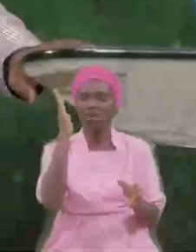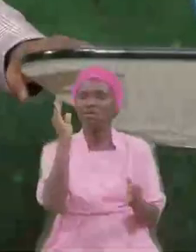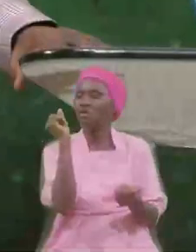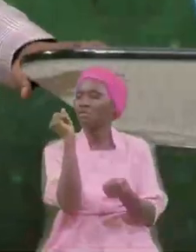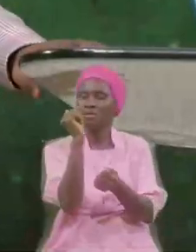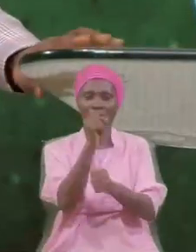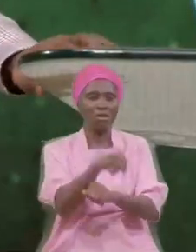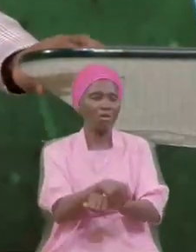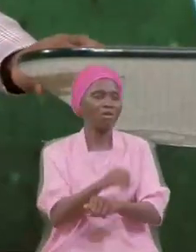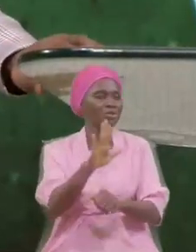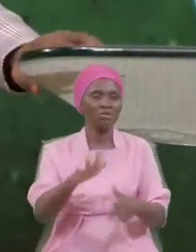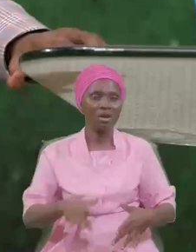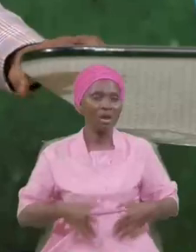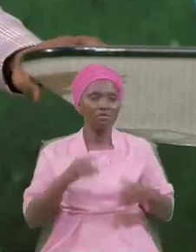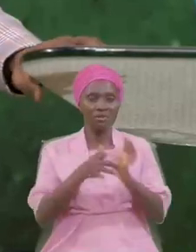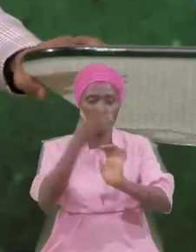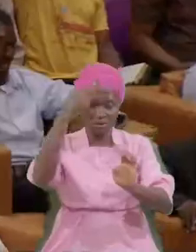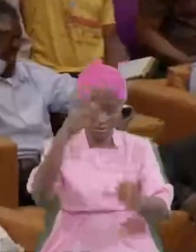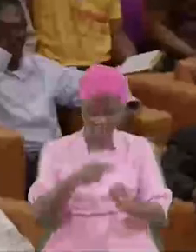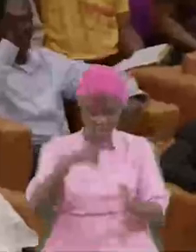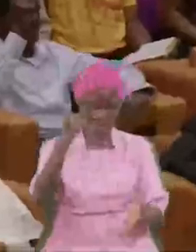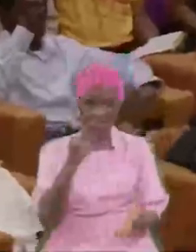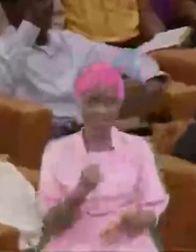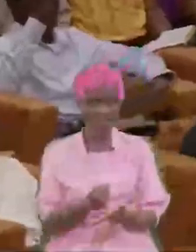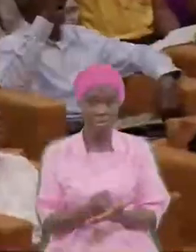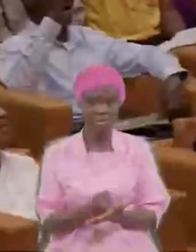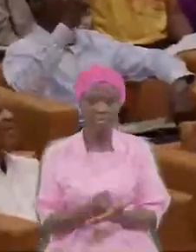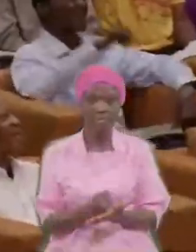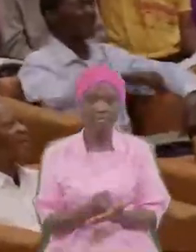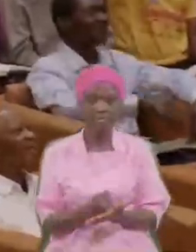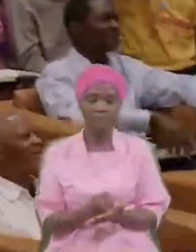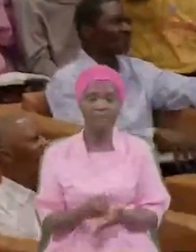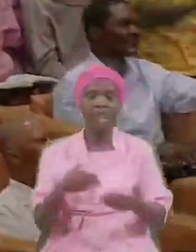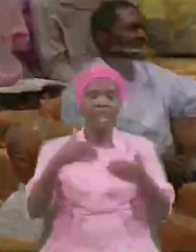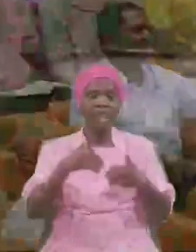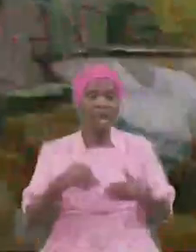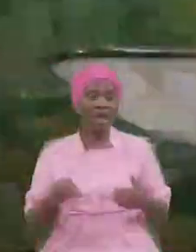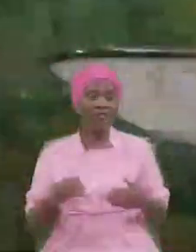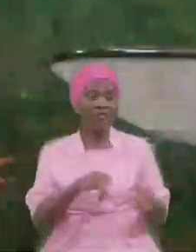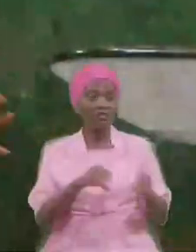vaincra ou ne dominera sur vous au nom de Jésus-Christ.